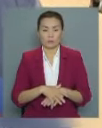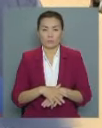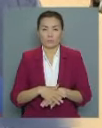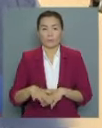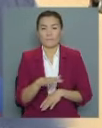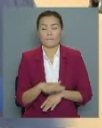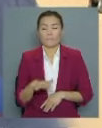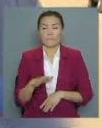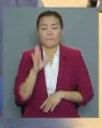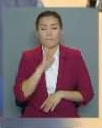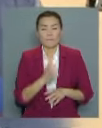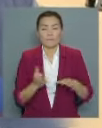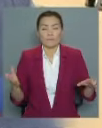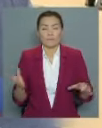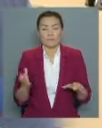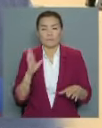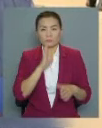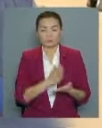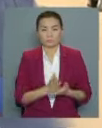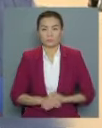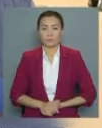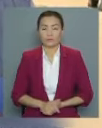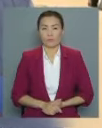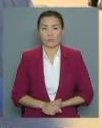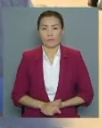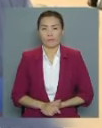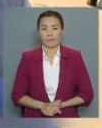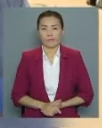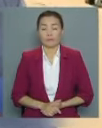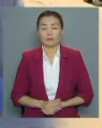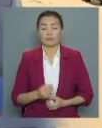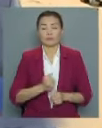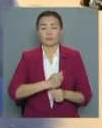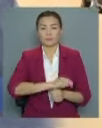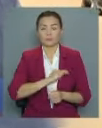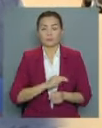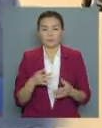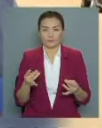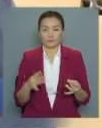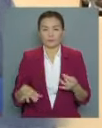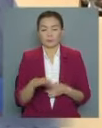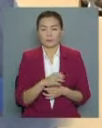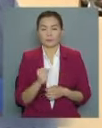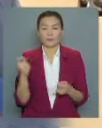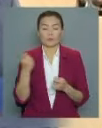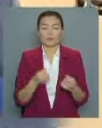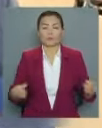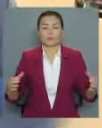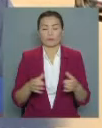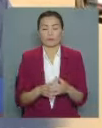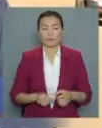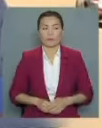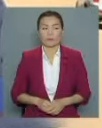Астрахань Маңғышлақ су құбыры өтіп жатқан жер. Бізде жалпы шаруа қожалықтарына осы екі жағы тұрған, осы Қосшалсидік